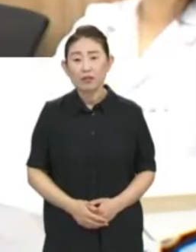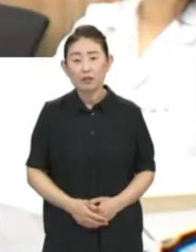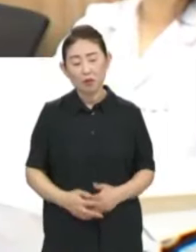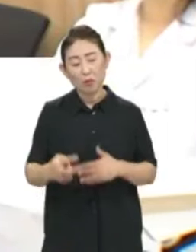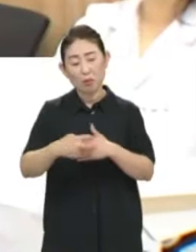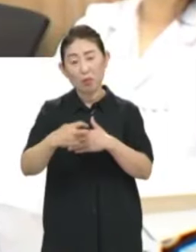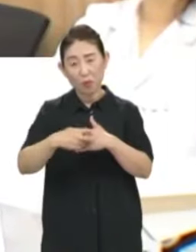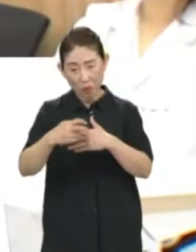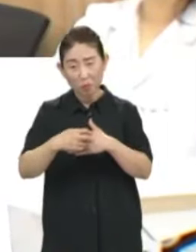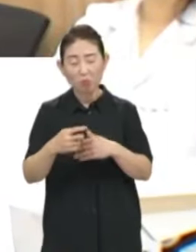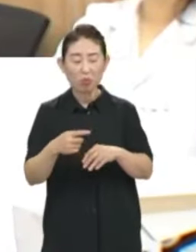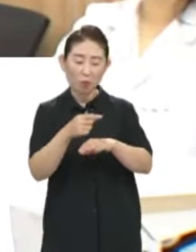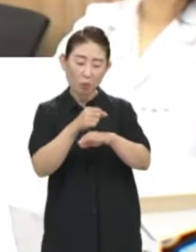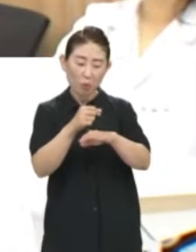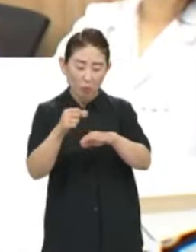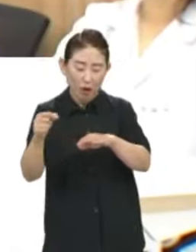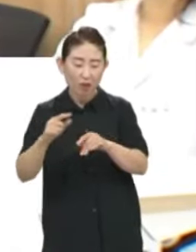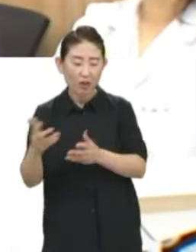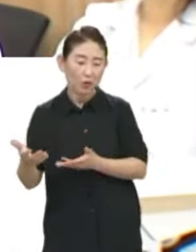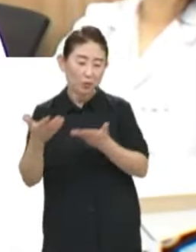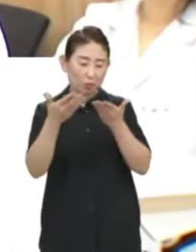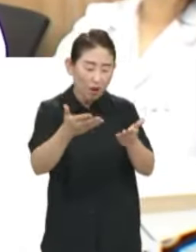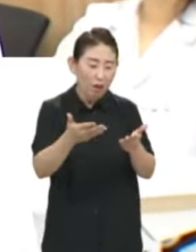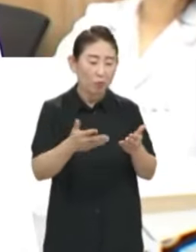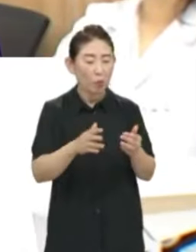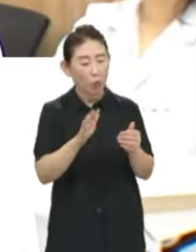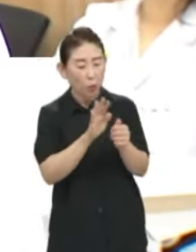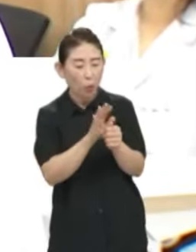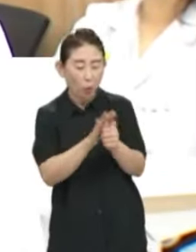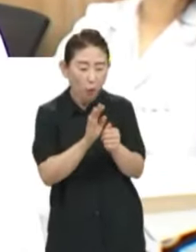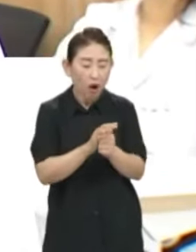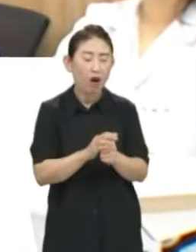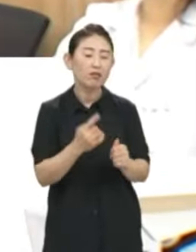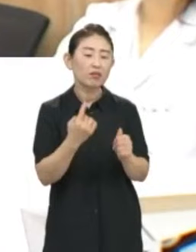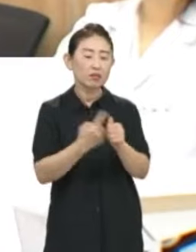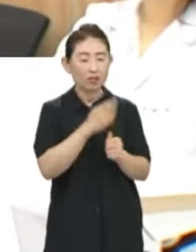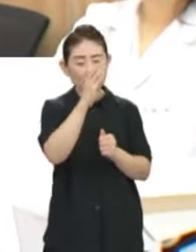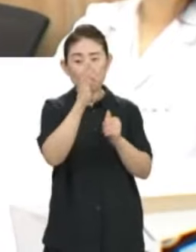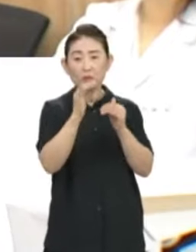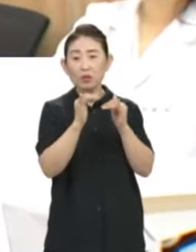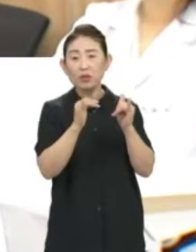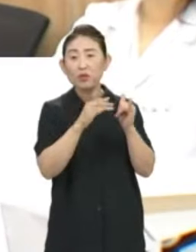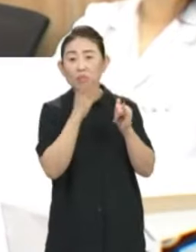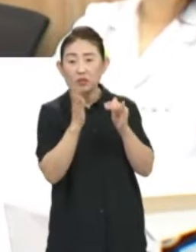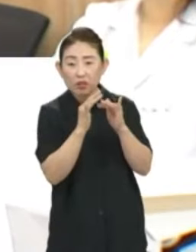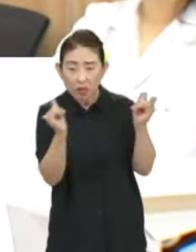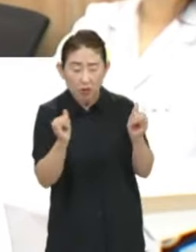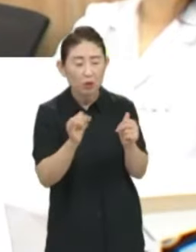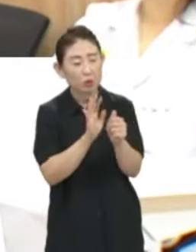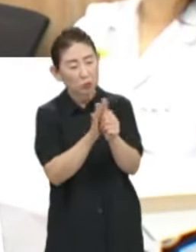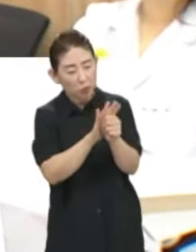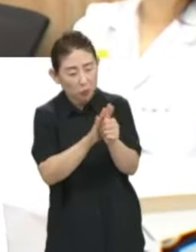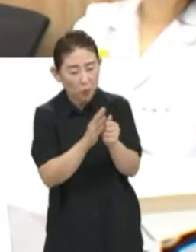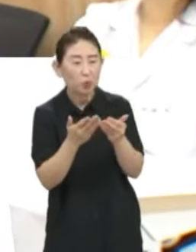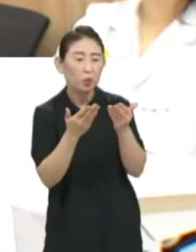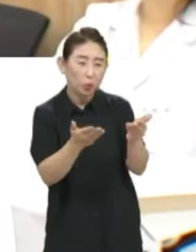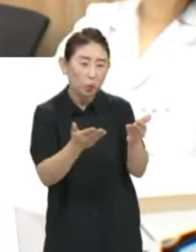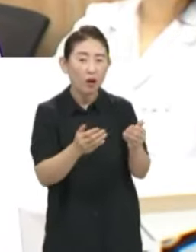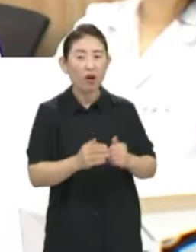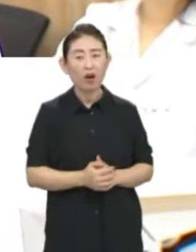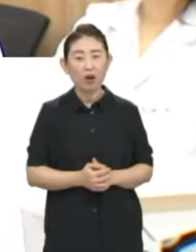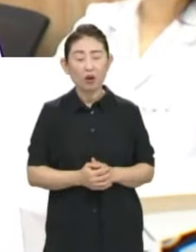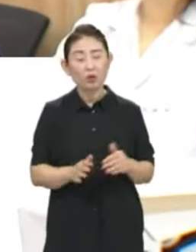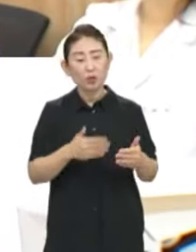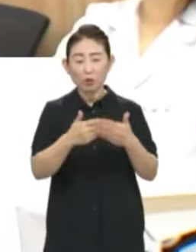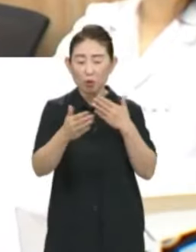너무 좋고요. 이제 더 이렇게 진료를 하면서 더욱 어르신분들께 한 발 더 나아갈 수 있는 그런